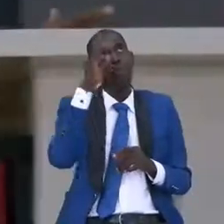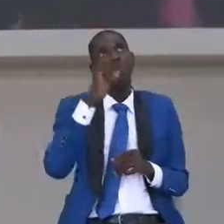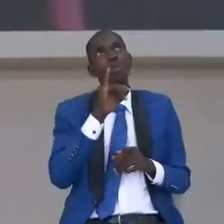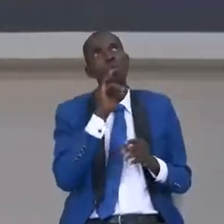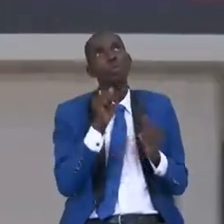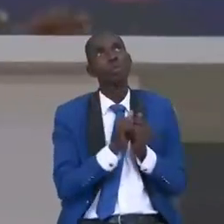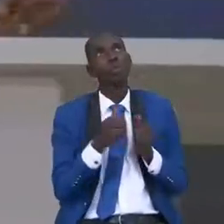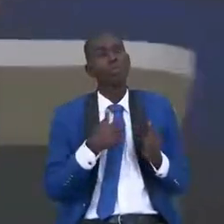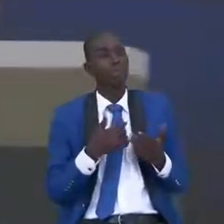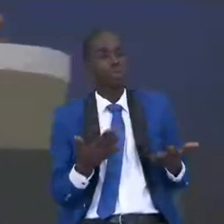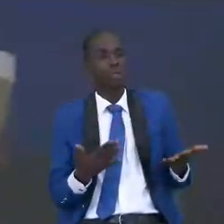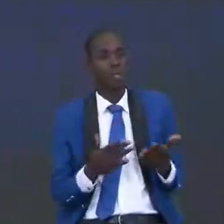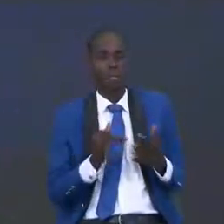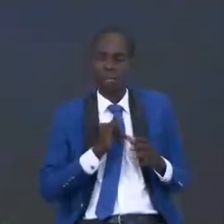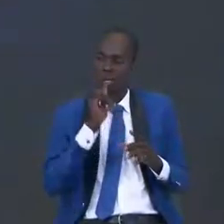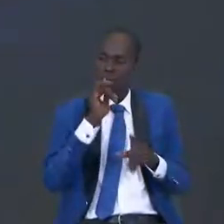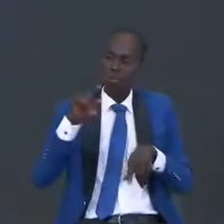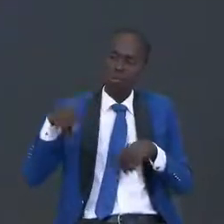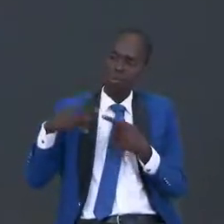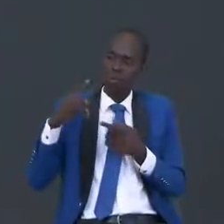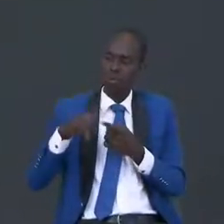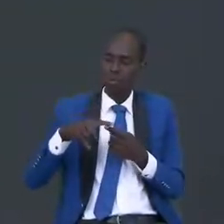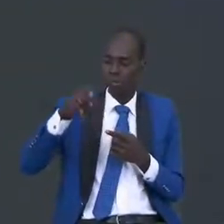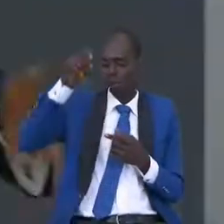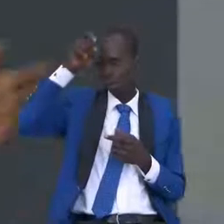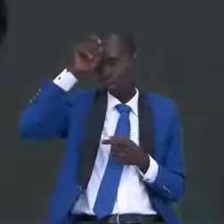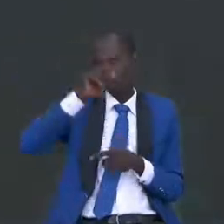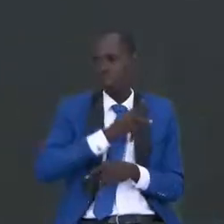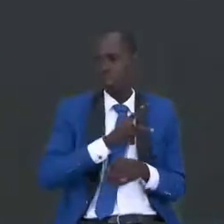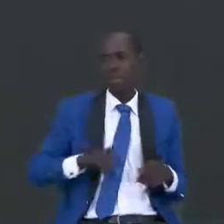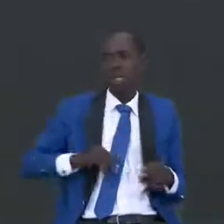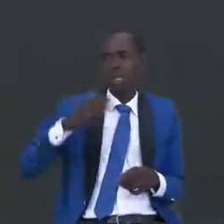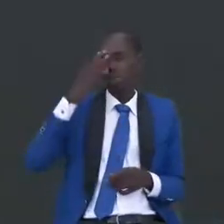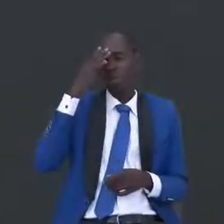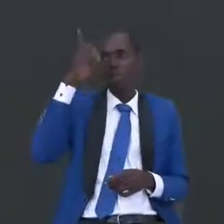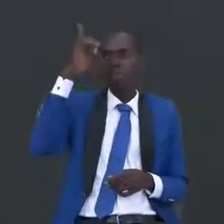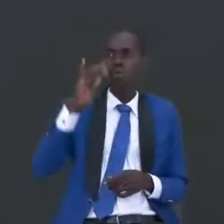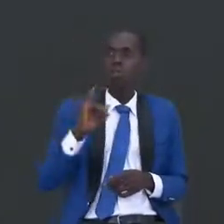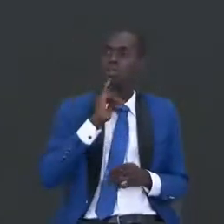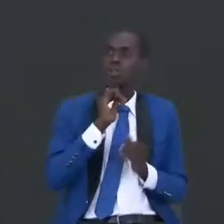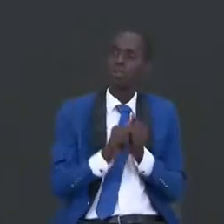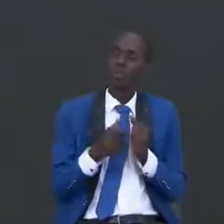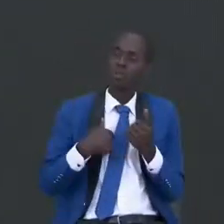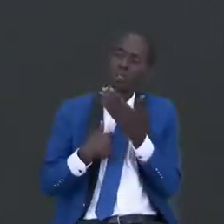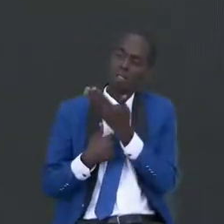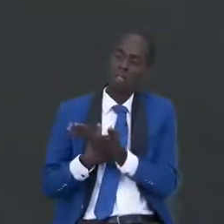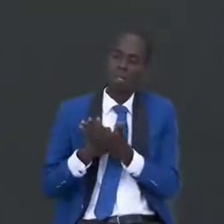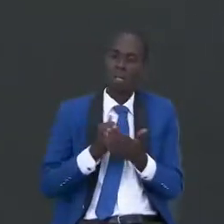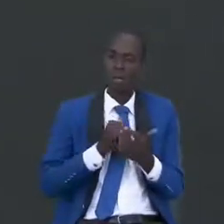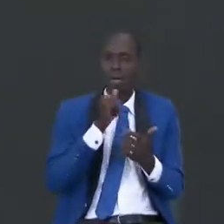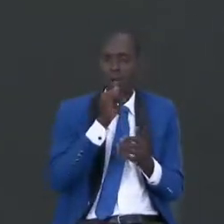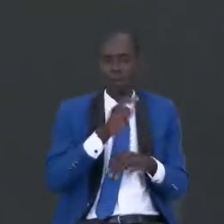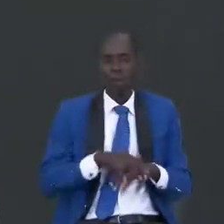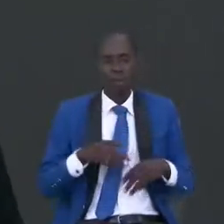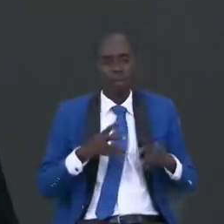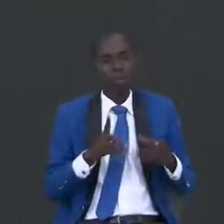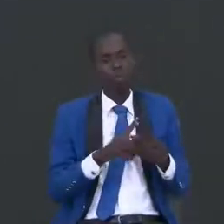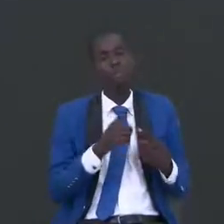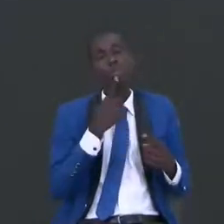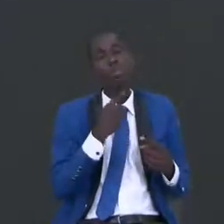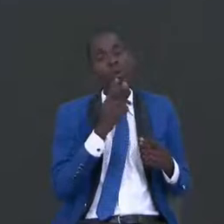je vais à Pharaon. Dieu est avec moi là-bas. Je suis en route pour la mer Rouge. Et Dieu